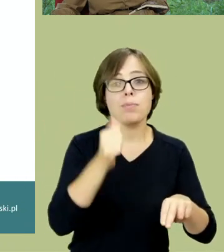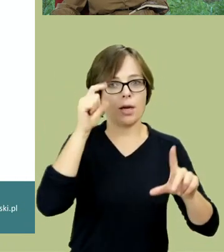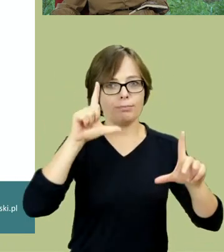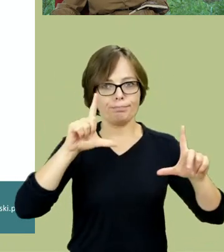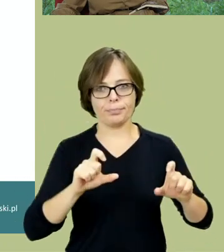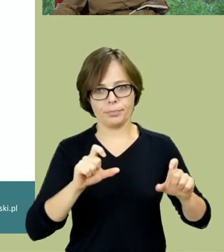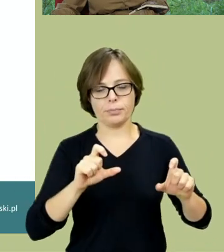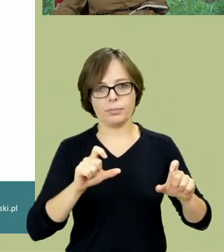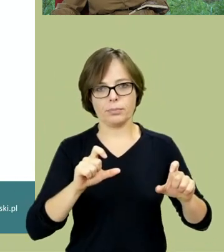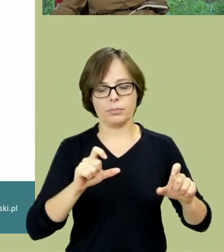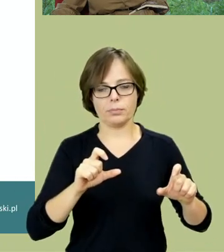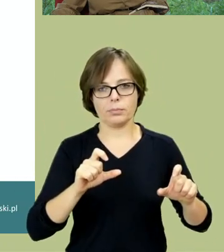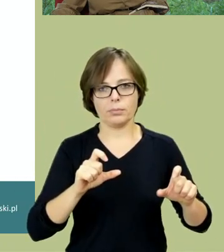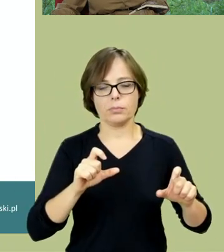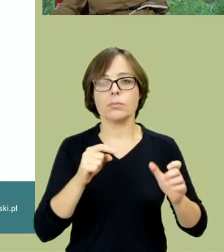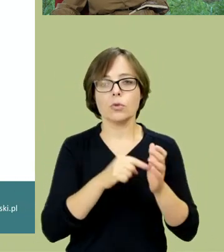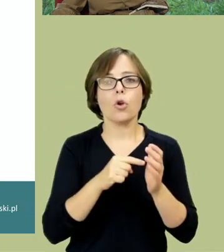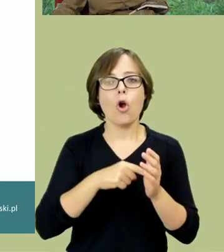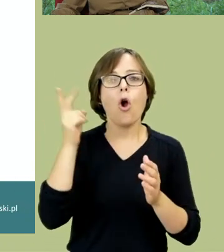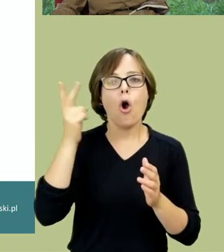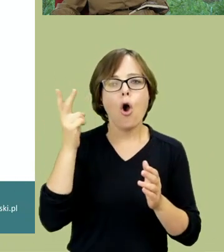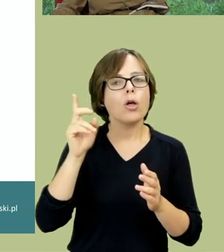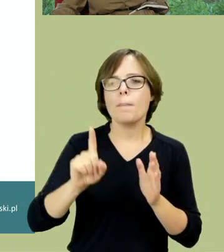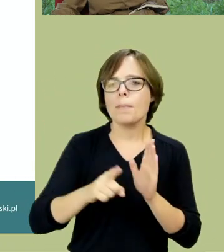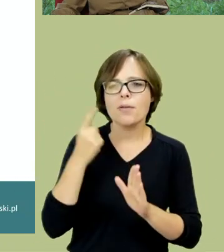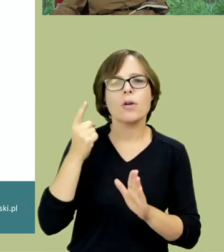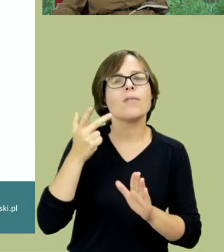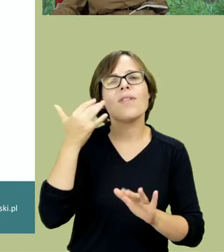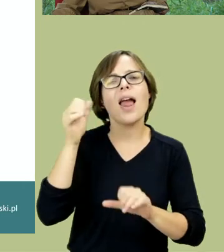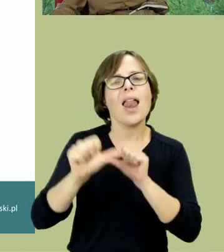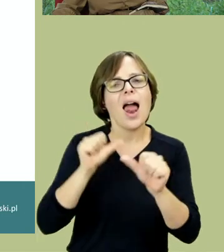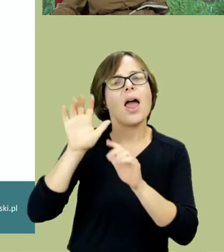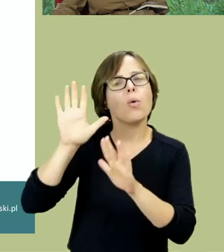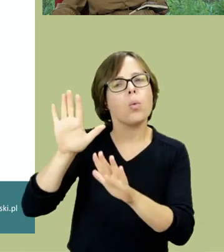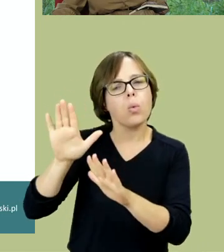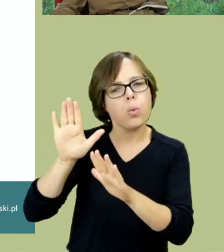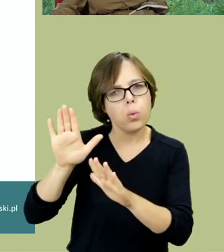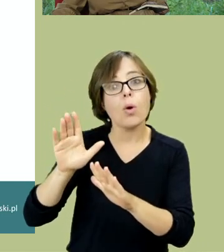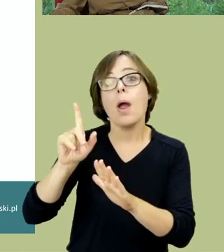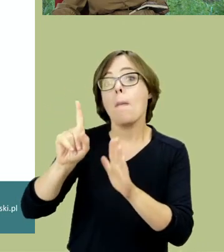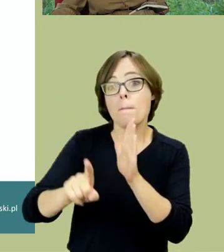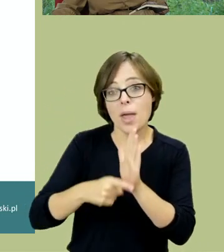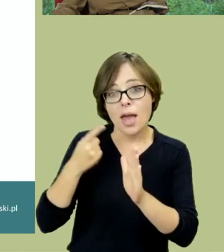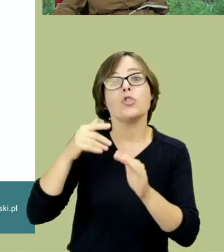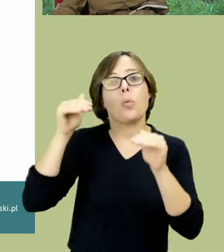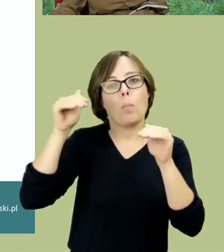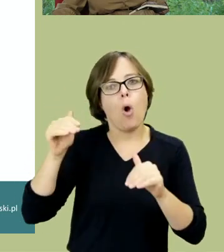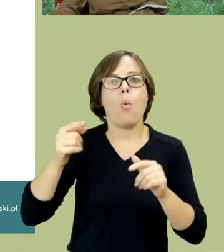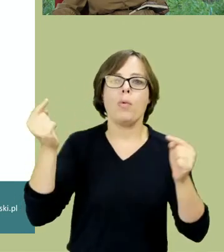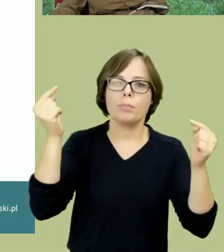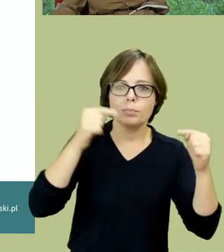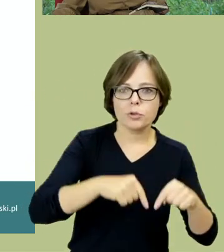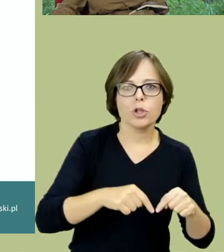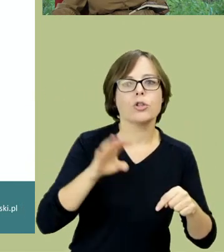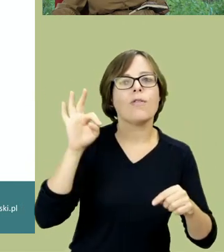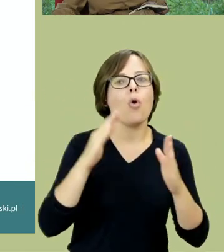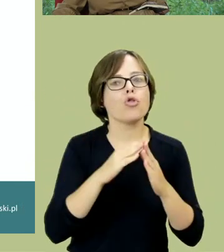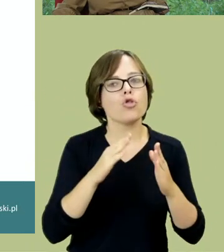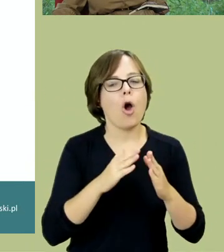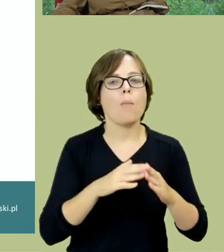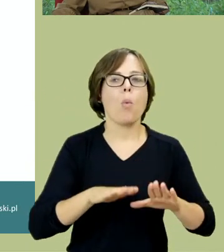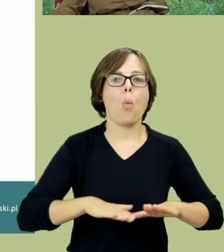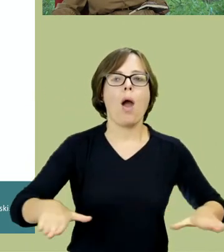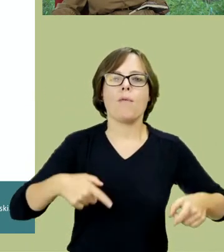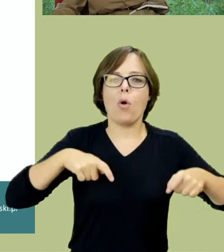wykonane, kiedy po raz pierwszy po wielu, wielu latach mogły usiąść na ławce pod swoim domem, w